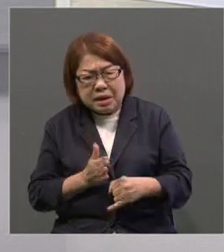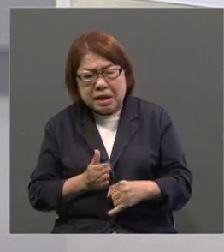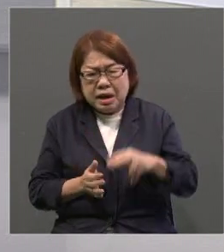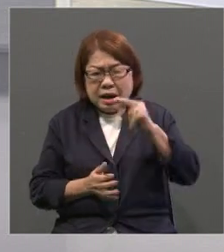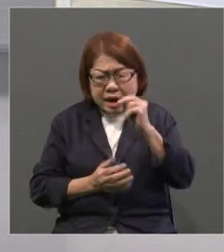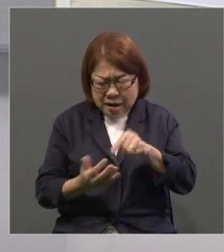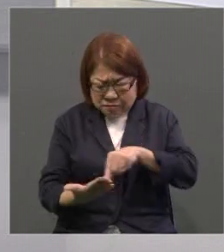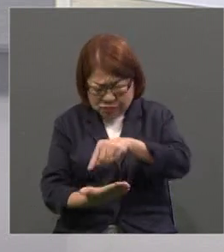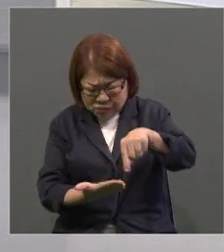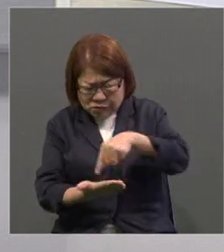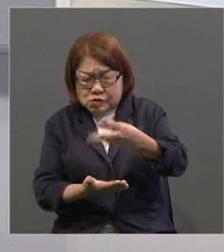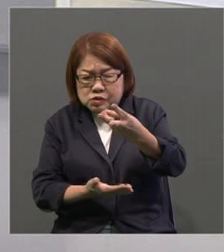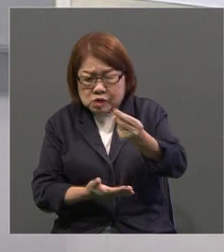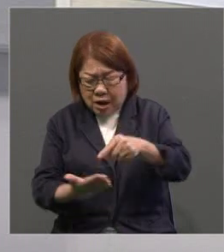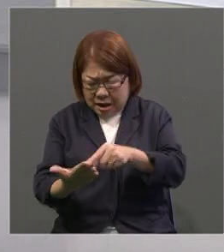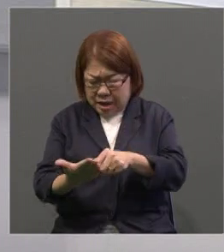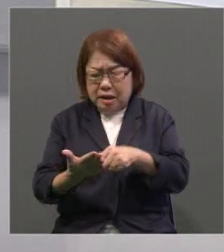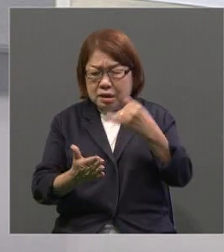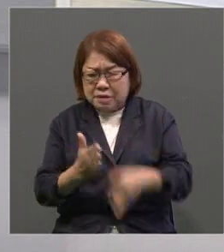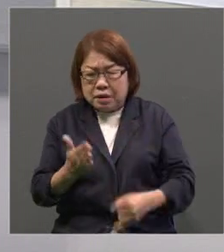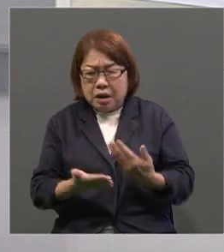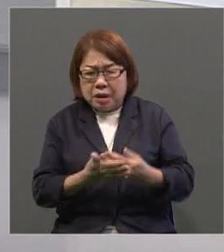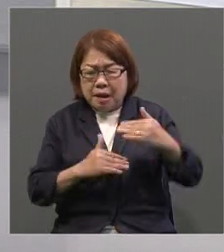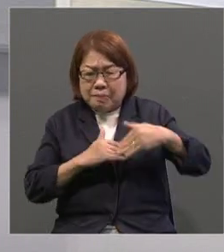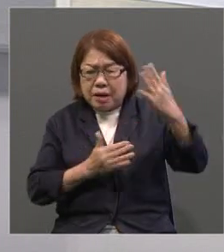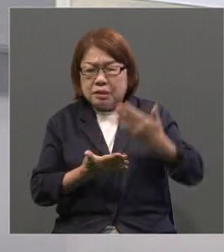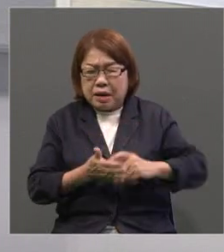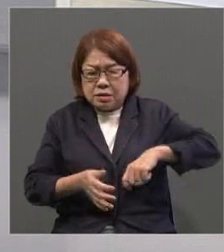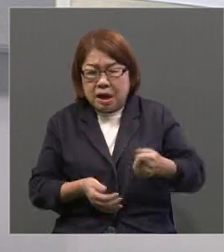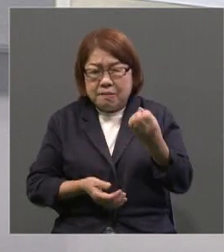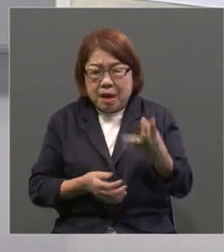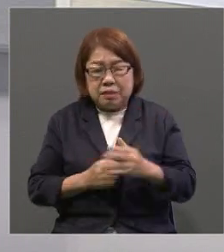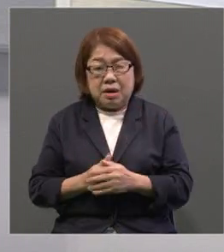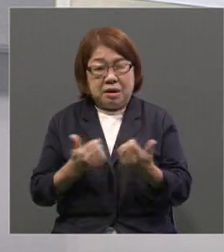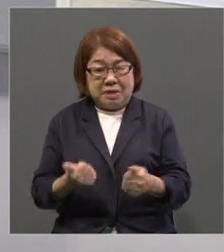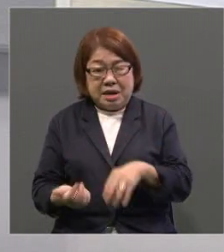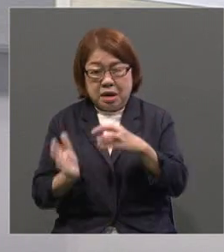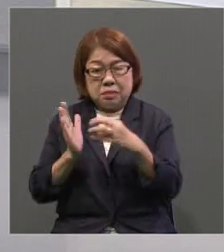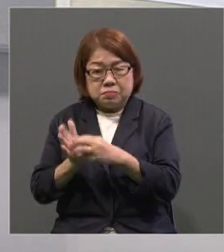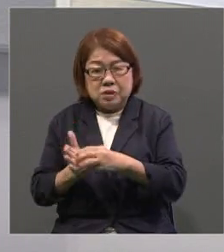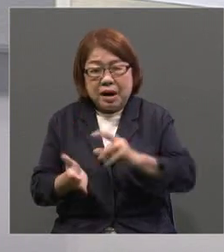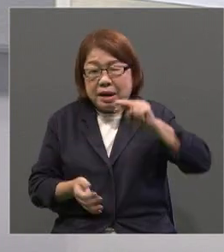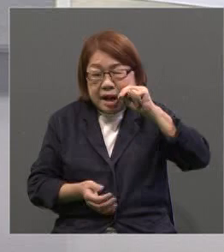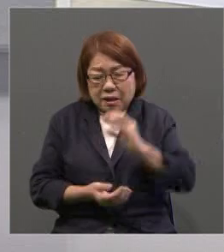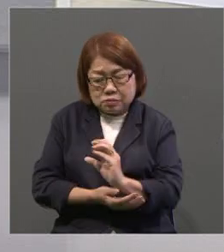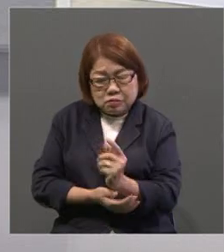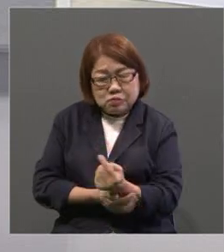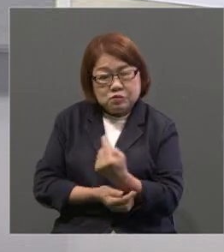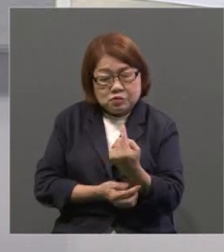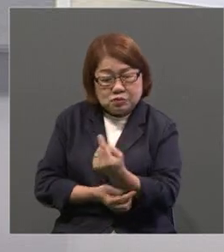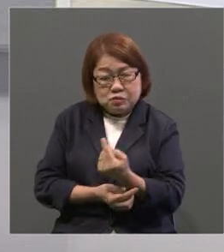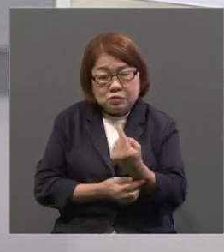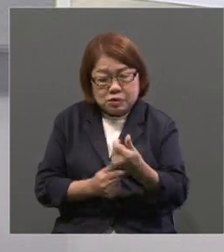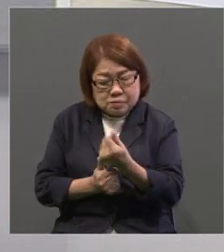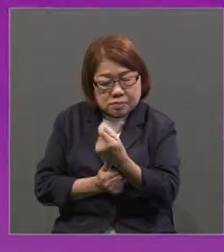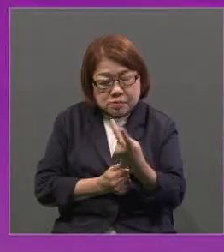ค่าน้ำเกินจ่ายค่าไฟเกินจากที่ใช้จริงแต่กรณีอันนี้คุณผู้ชมไม่ใช่มาตรวัดผิดแต่มาตรวัดหายไปเลยคือมาตรวัดน้ำ